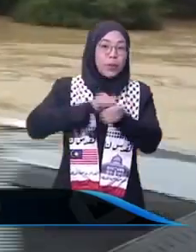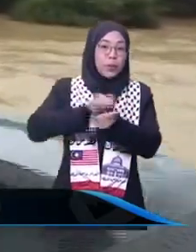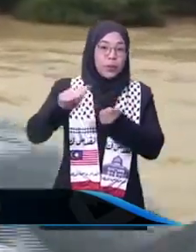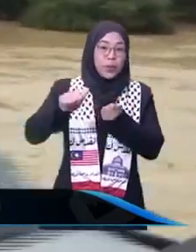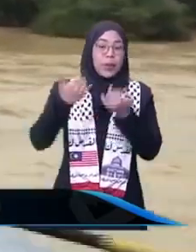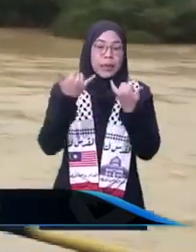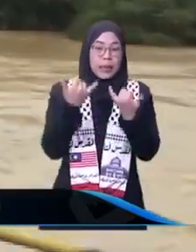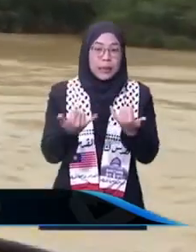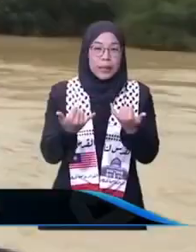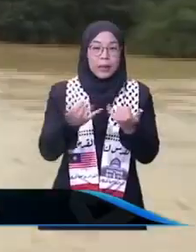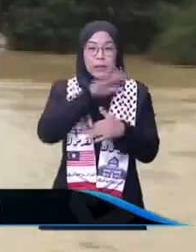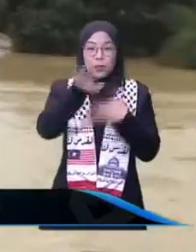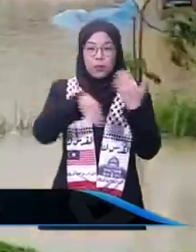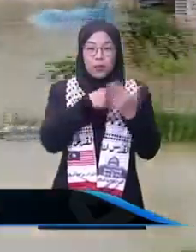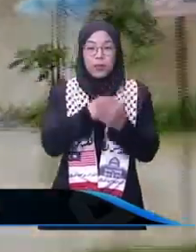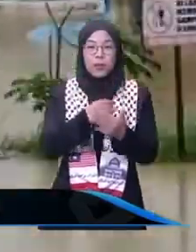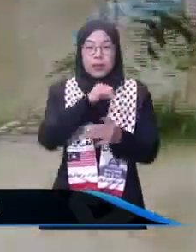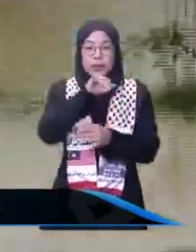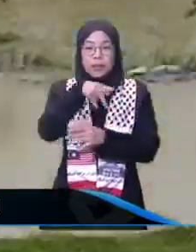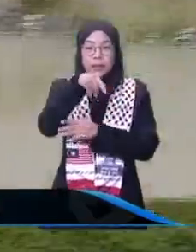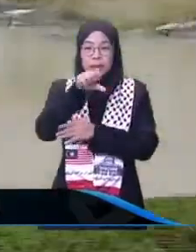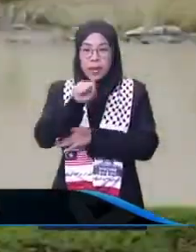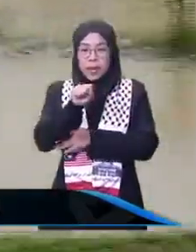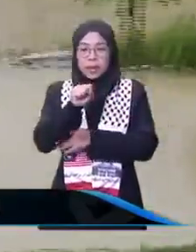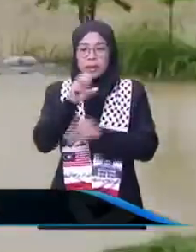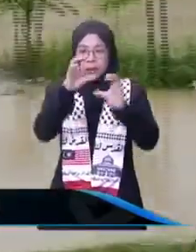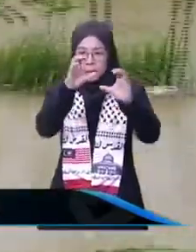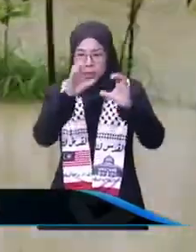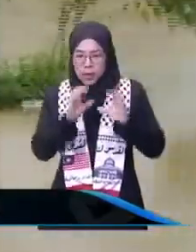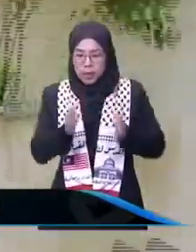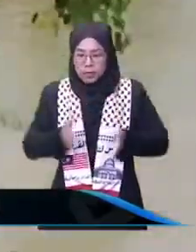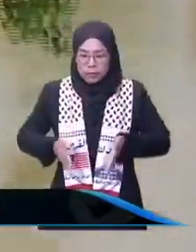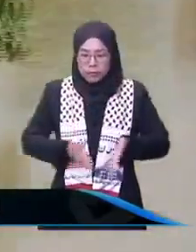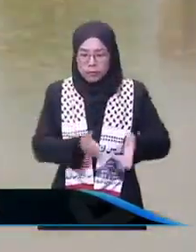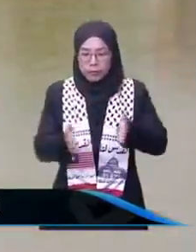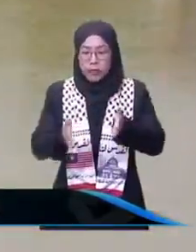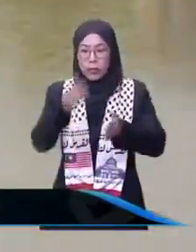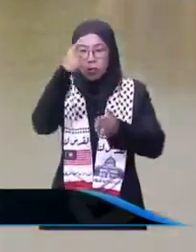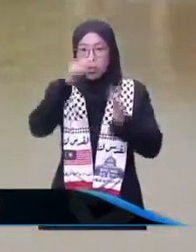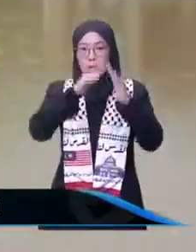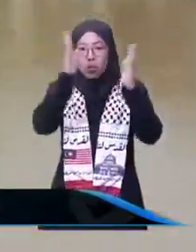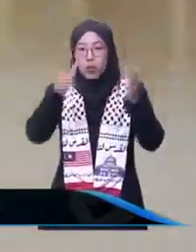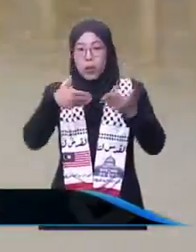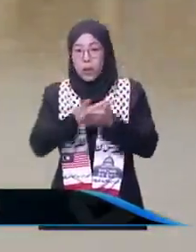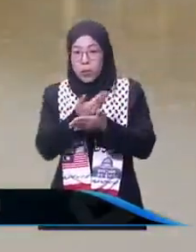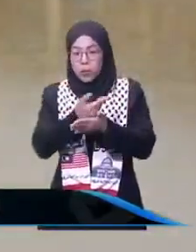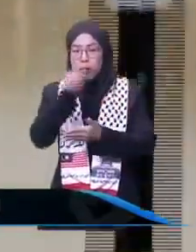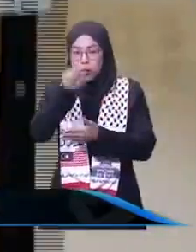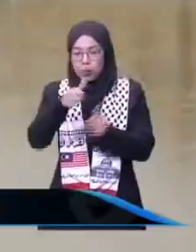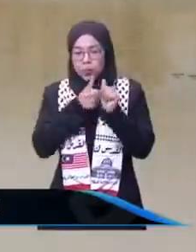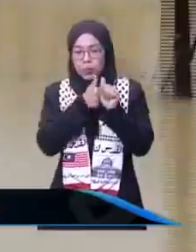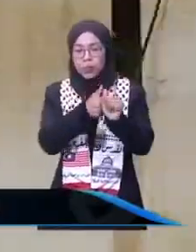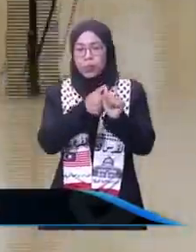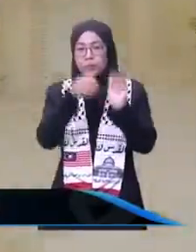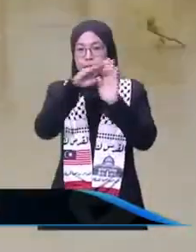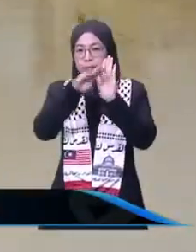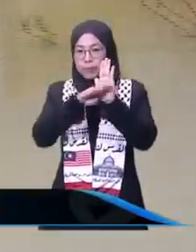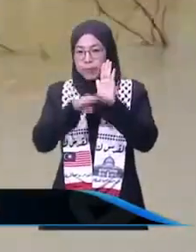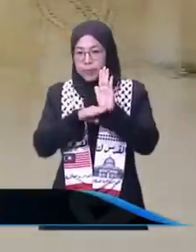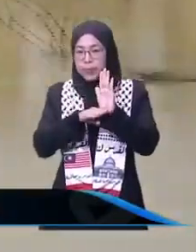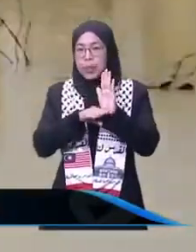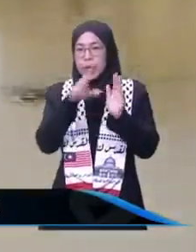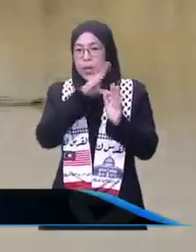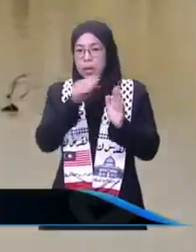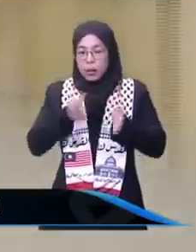Peralihan Tenaga dan Transformasi Air berkata, reka bentuk sistem saliran bagi projek perumahan baru perlu mematuhi garis panduan